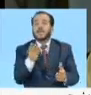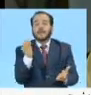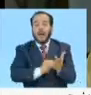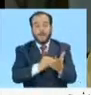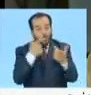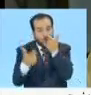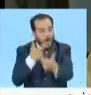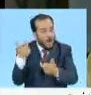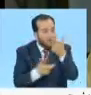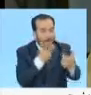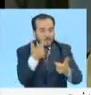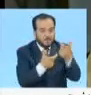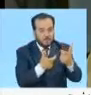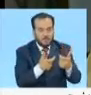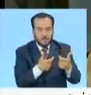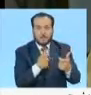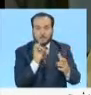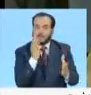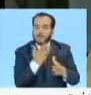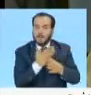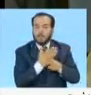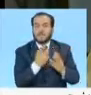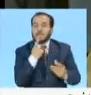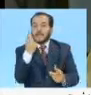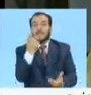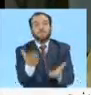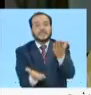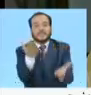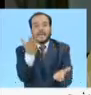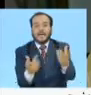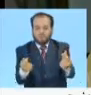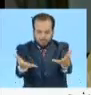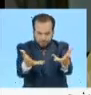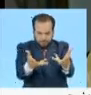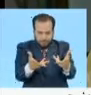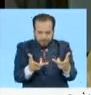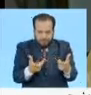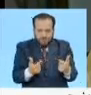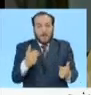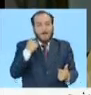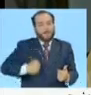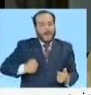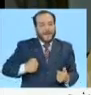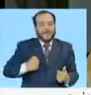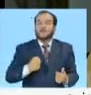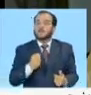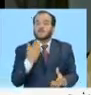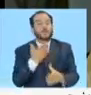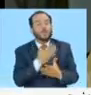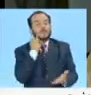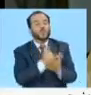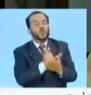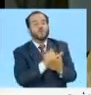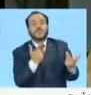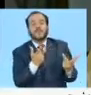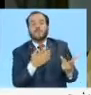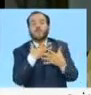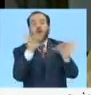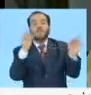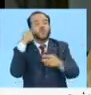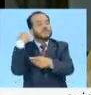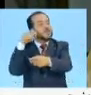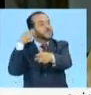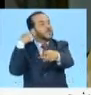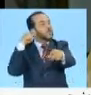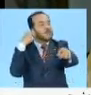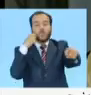السلطات الرقابية الكاملة على الميزانية وإعداد الميزانية، على السلطة التنفيذية بأكملها،